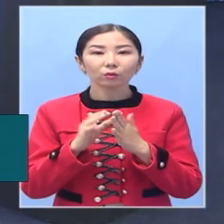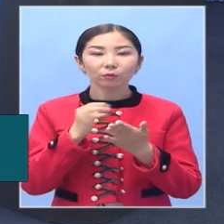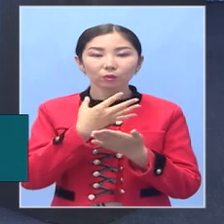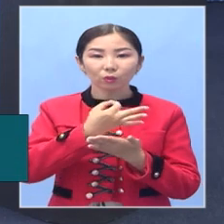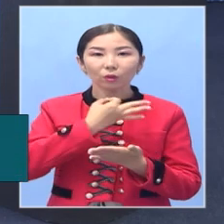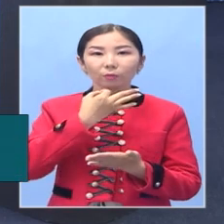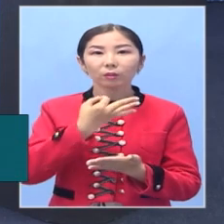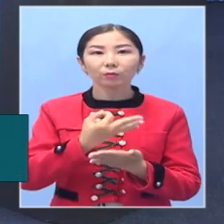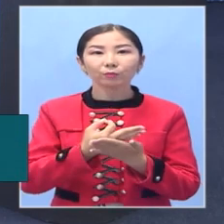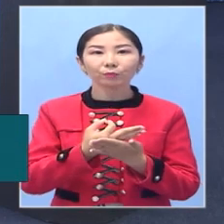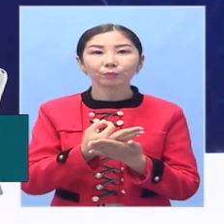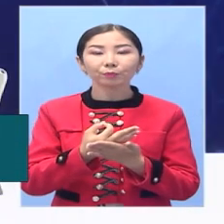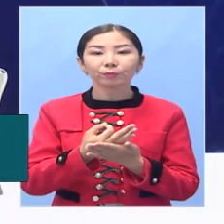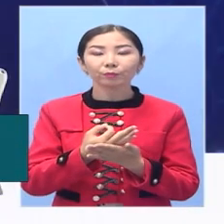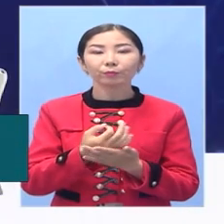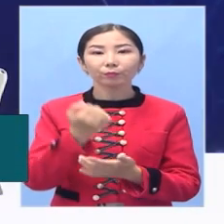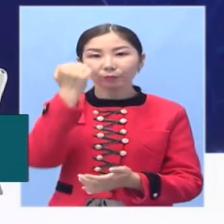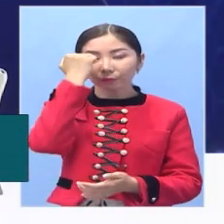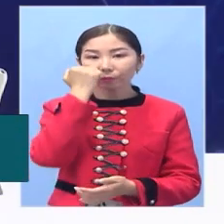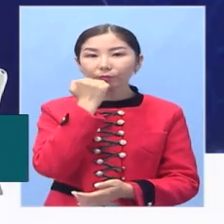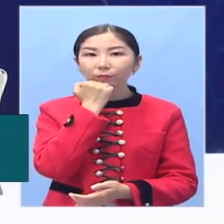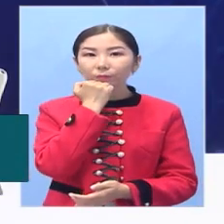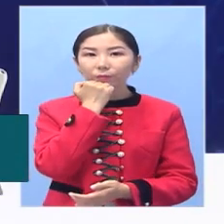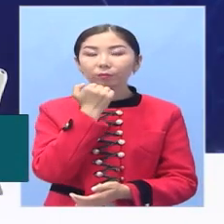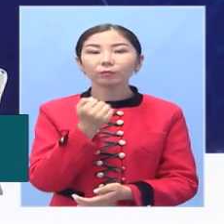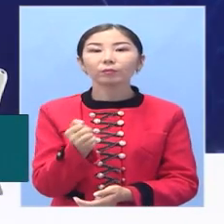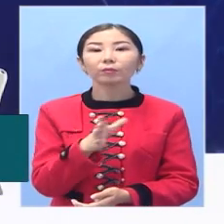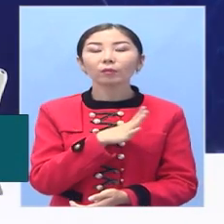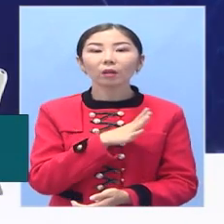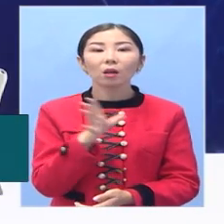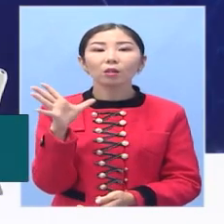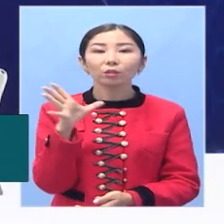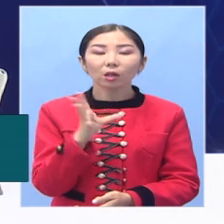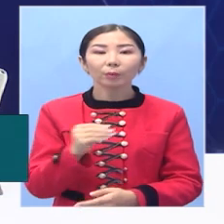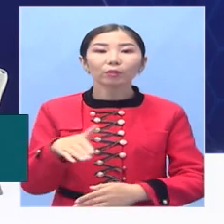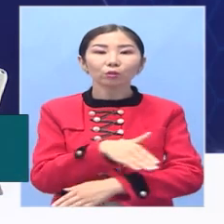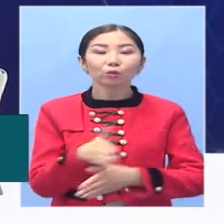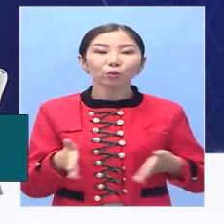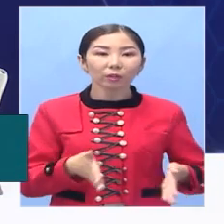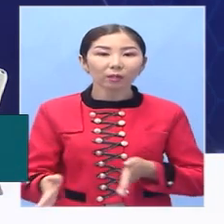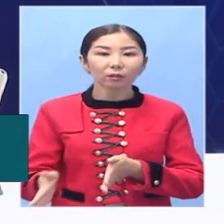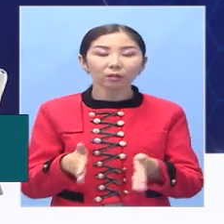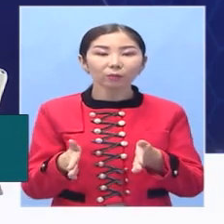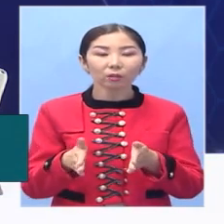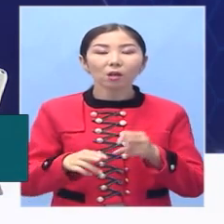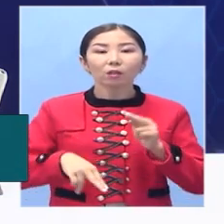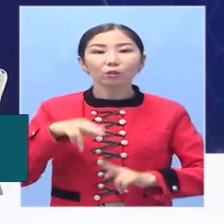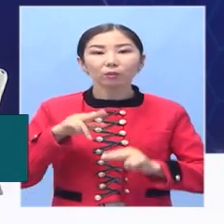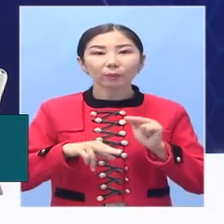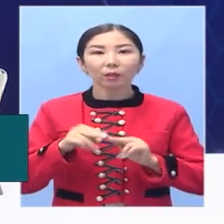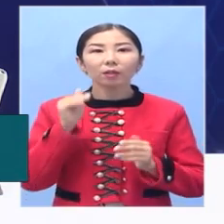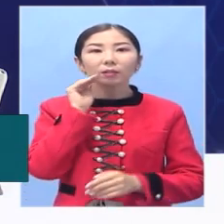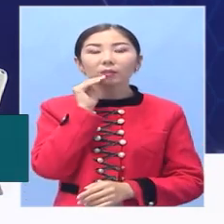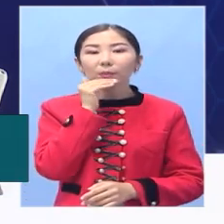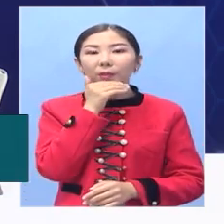келеді. Жақсы, рахмет. Мен де бұл сұрақты қояйын деп жатыр едім. Жалпы жолдар салынып жатыр. Салынып жатырған жолдардың сапасын